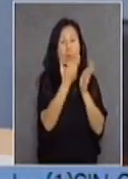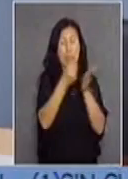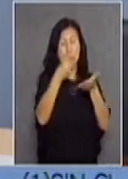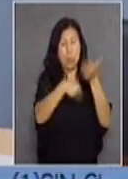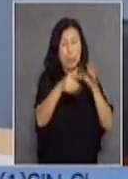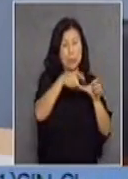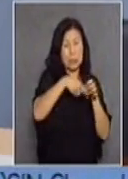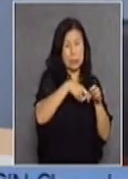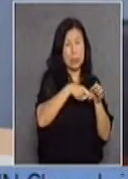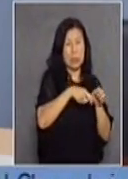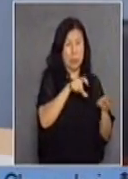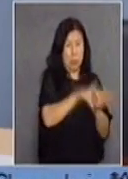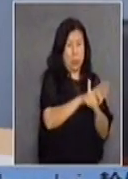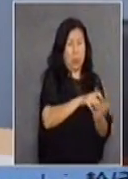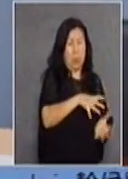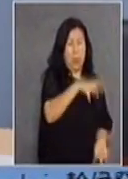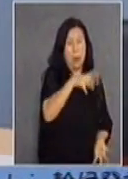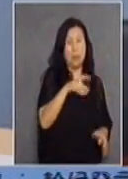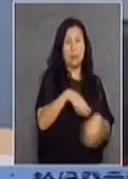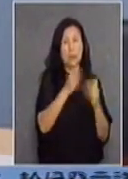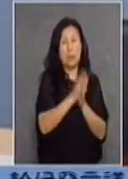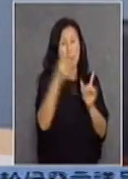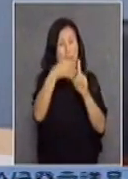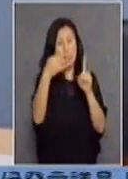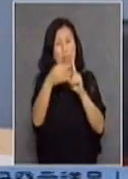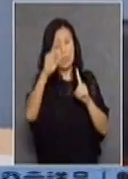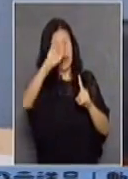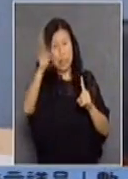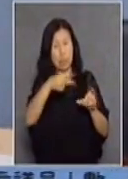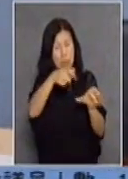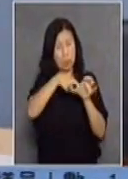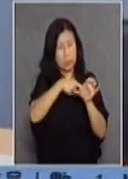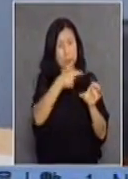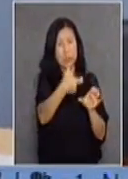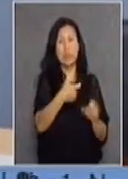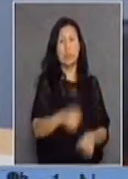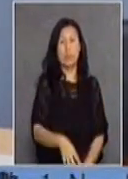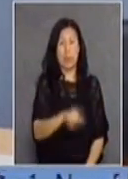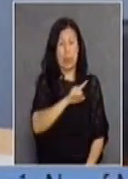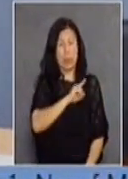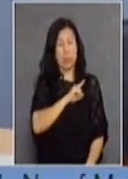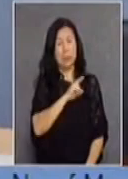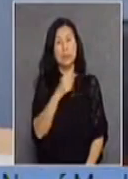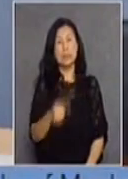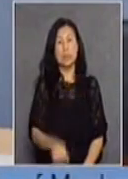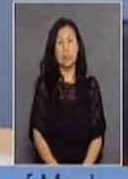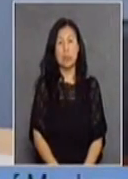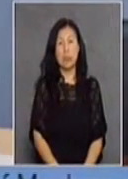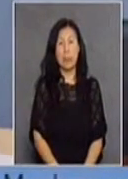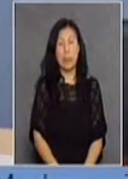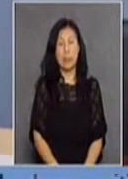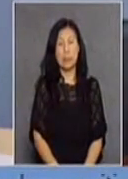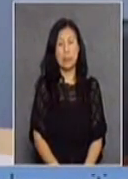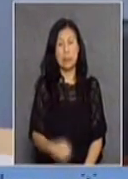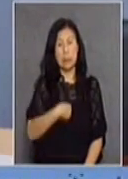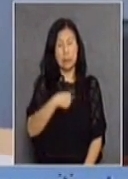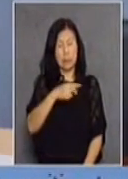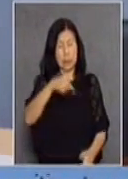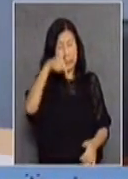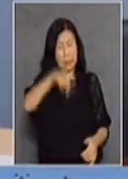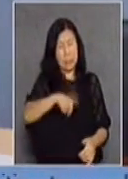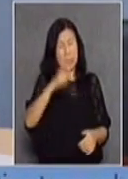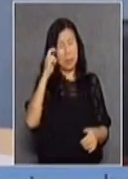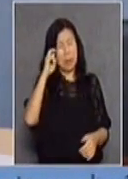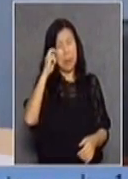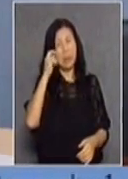入是資本性收入，是非經常性收入。但是我自己深切反思，如